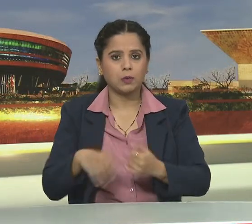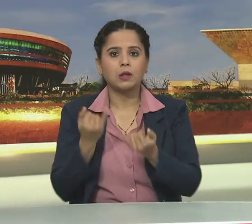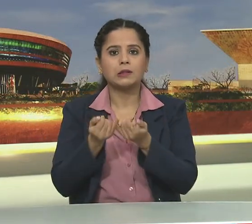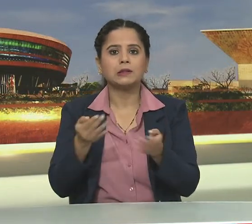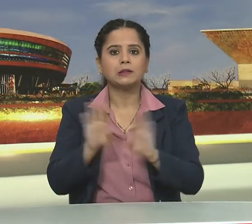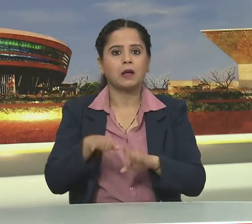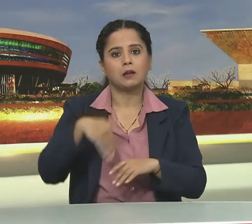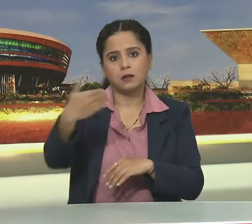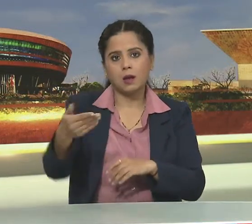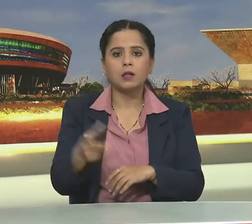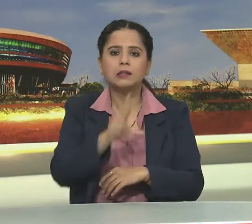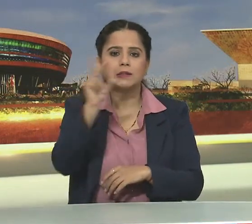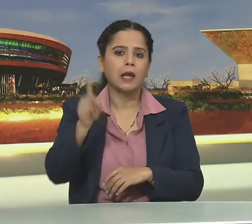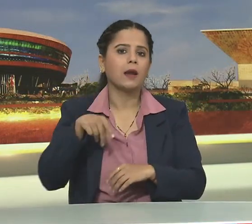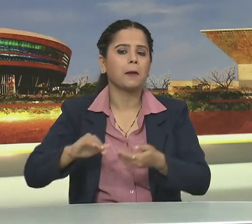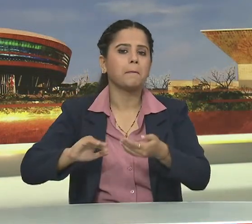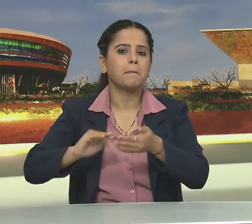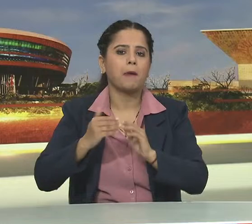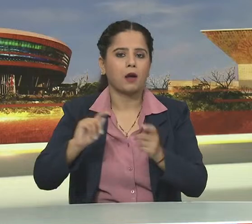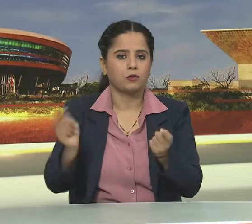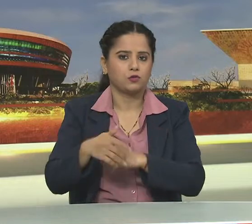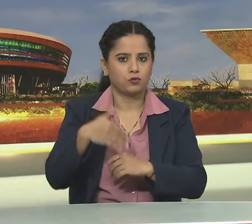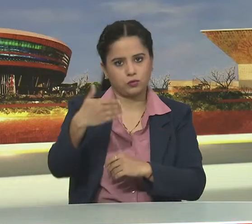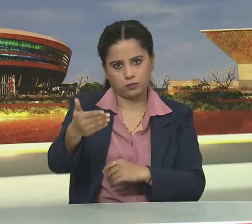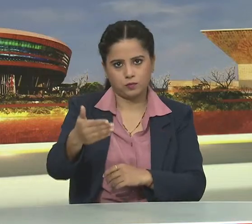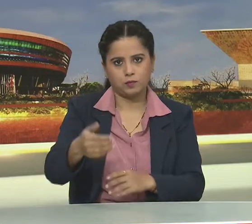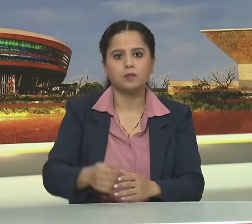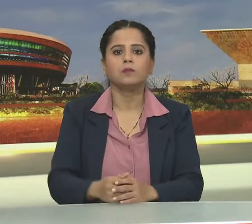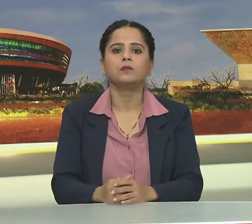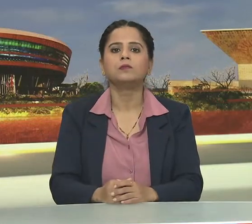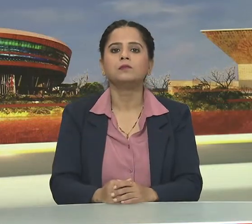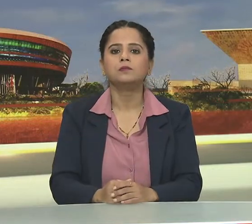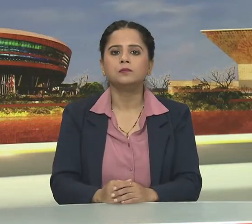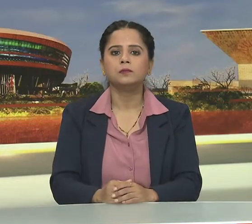रविवार को होगा दूसरा मुकाबला।